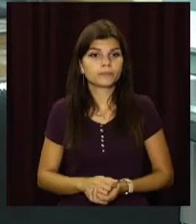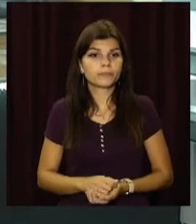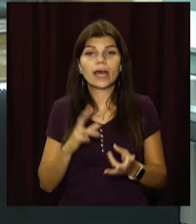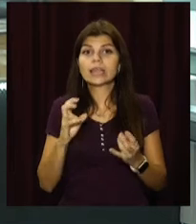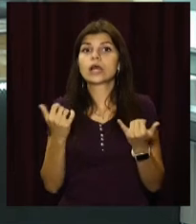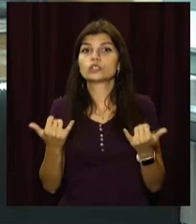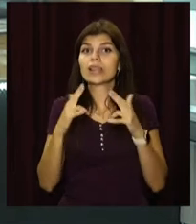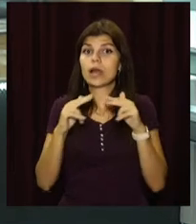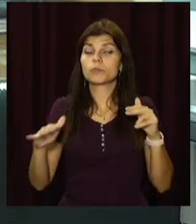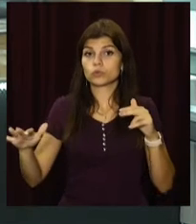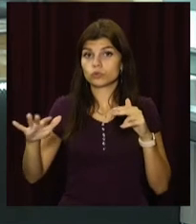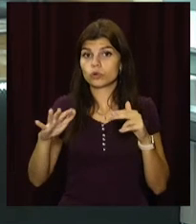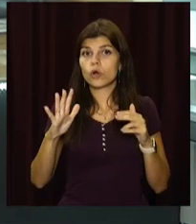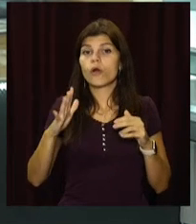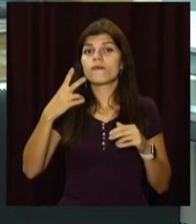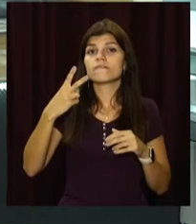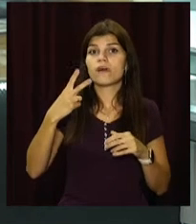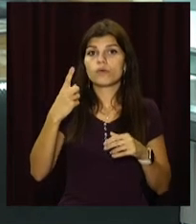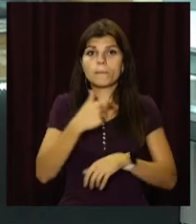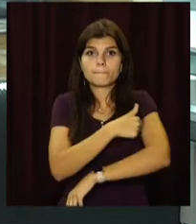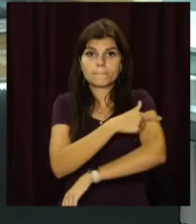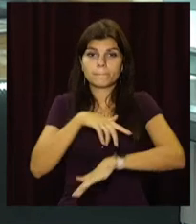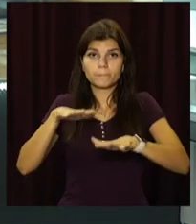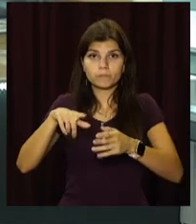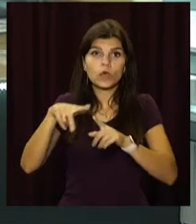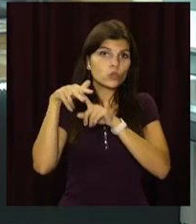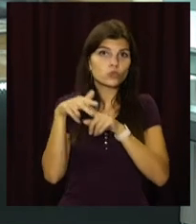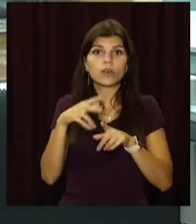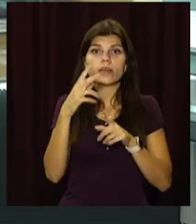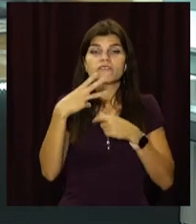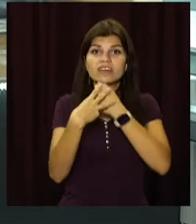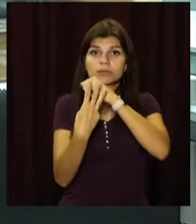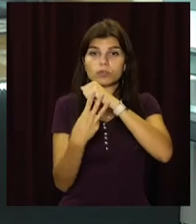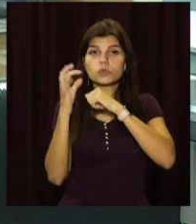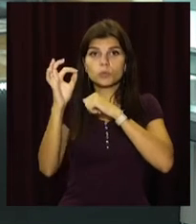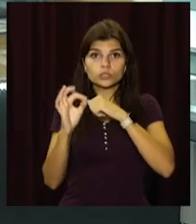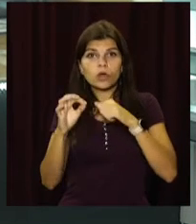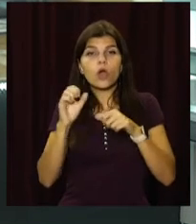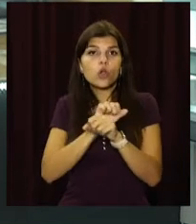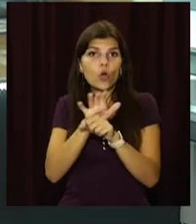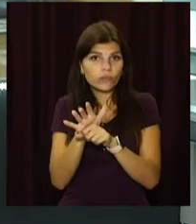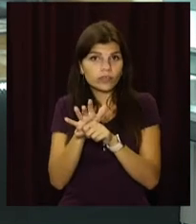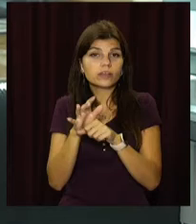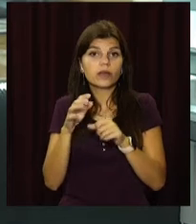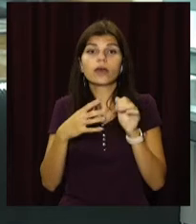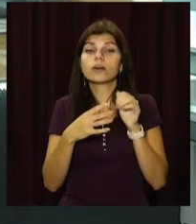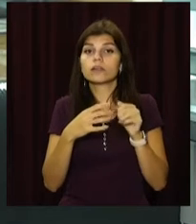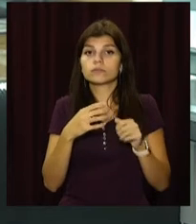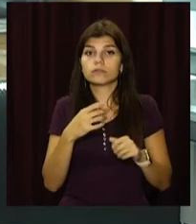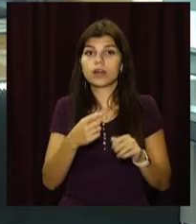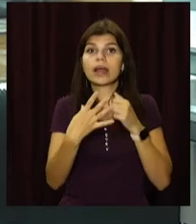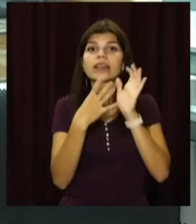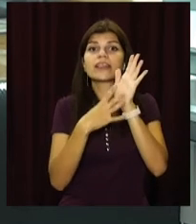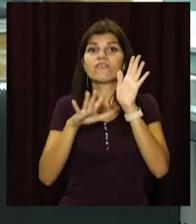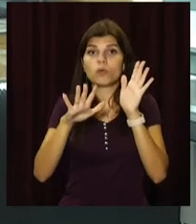На сьогодні на Дніпропетровщині в 21 медзакладі завантажено 18% ковідних ліжок. 95%